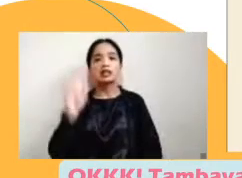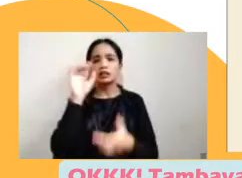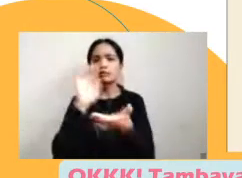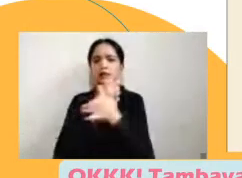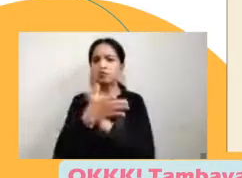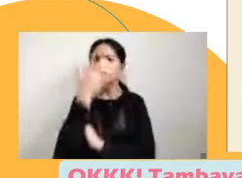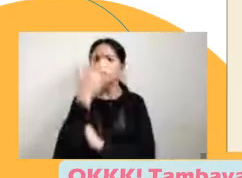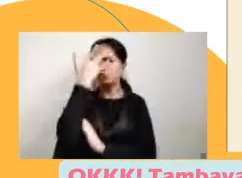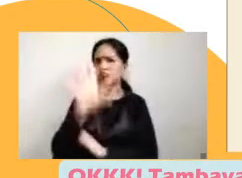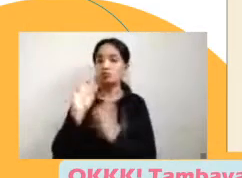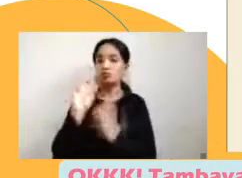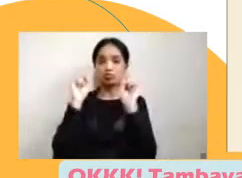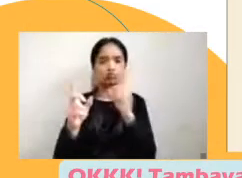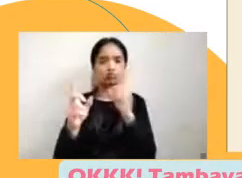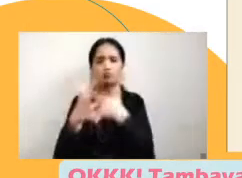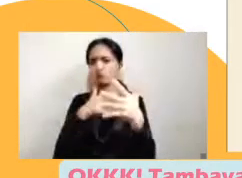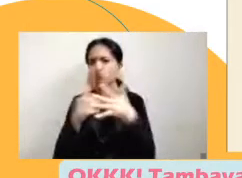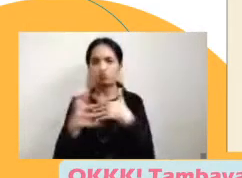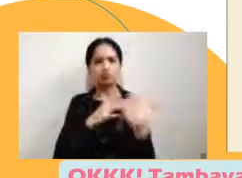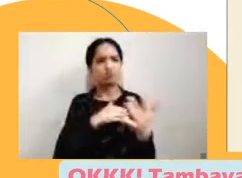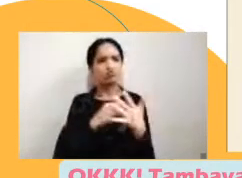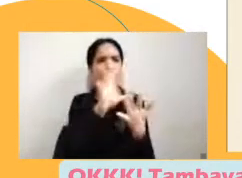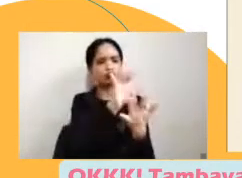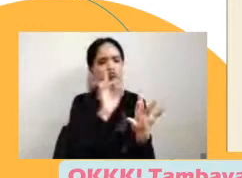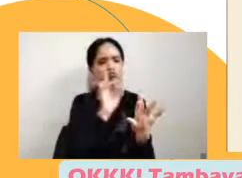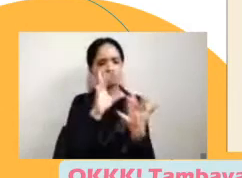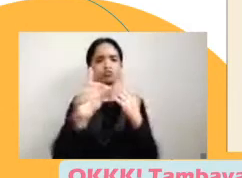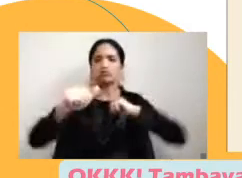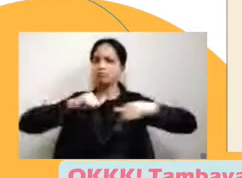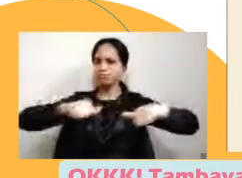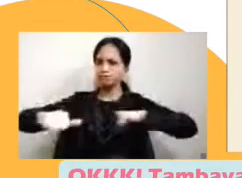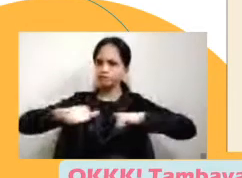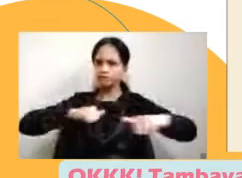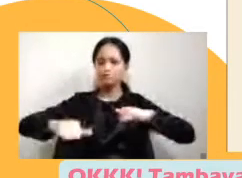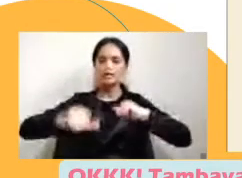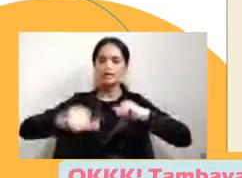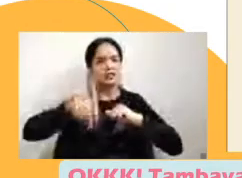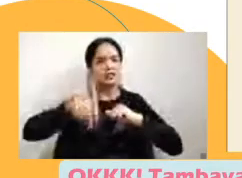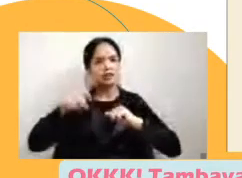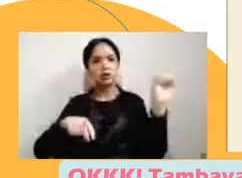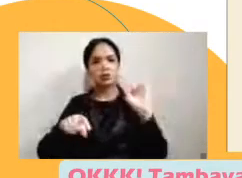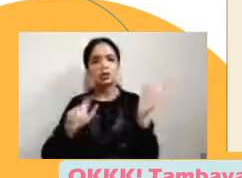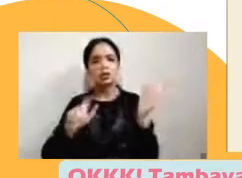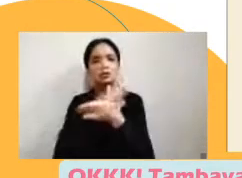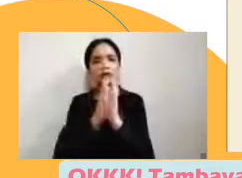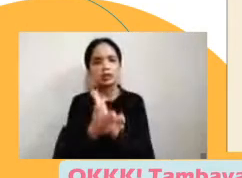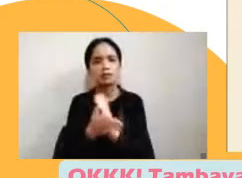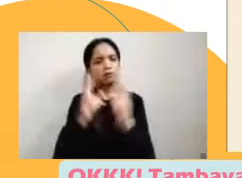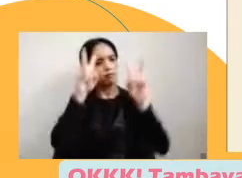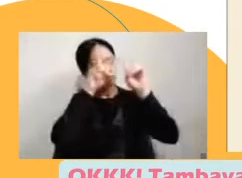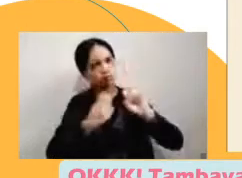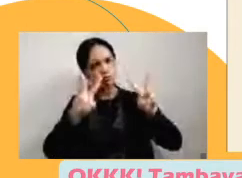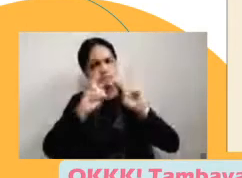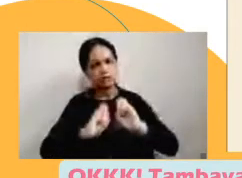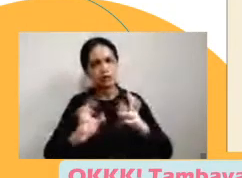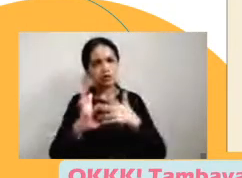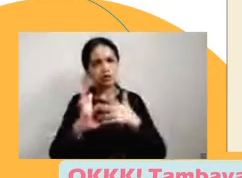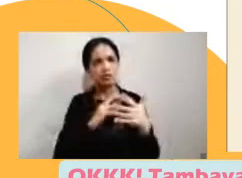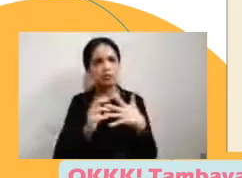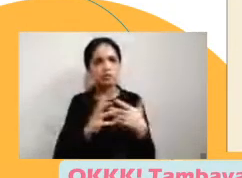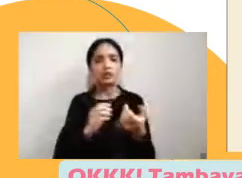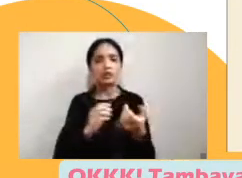ha, sa mga pagpipiliin nating aksyon at sikapin natin maging masuri sa ating mga pananaw